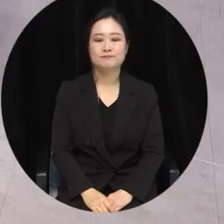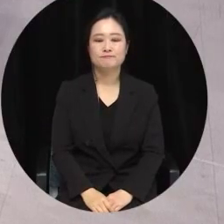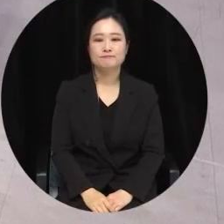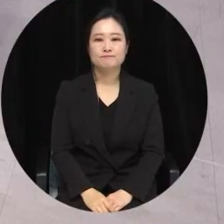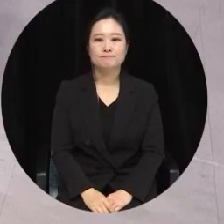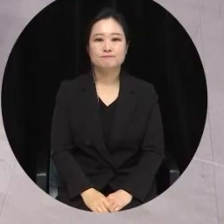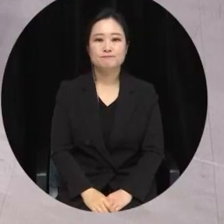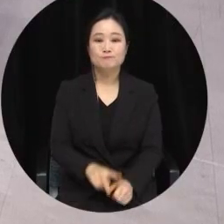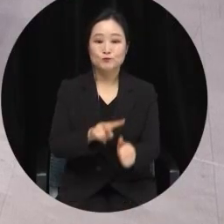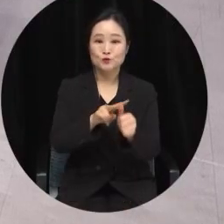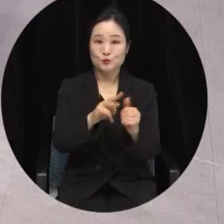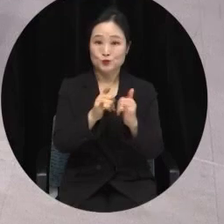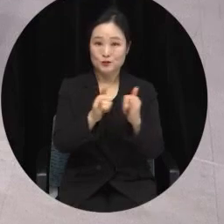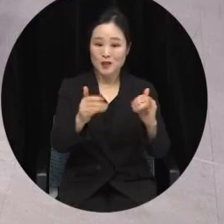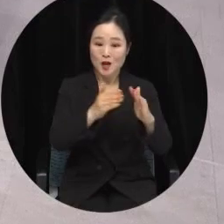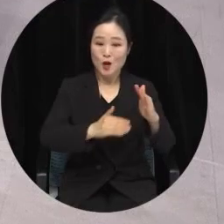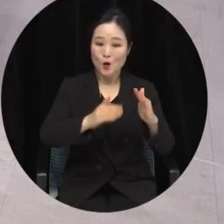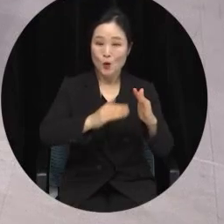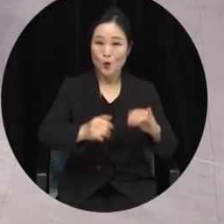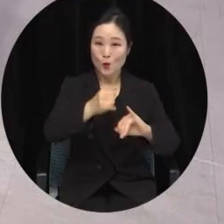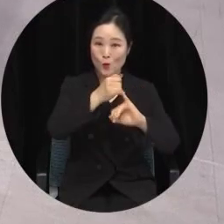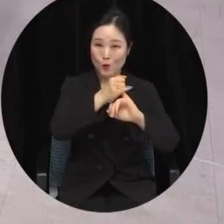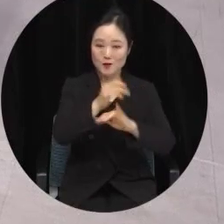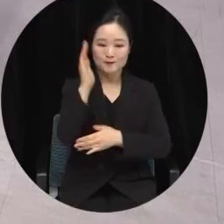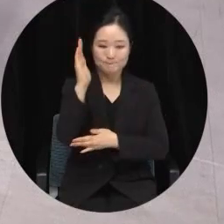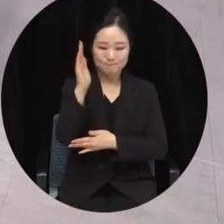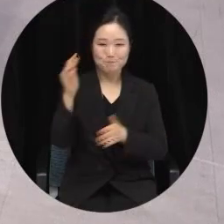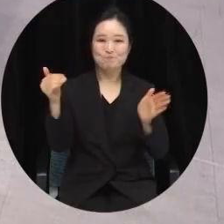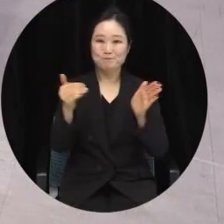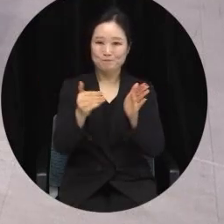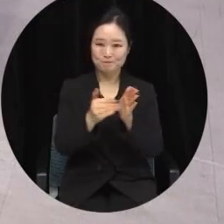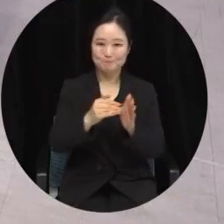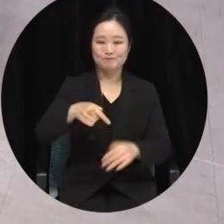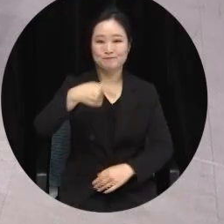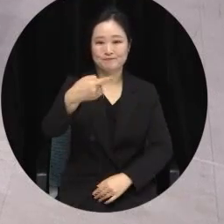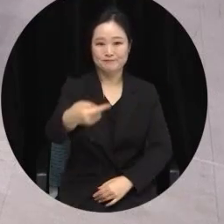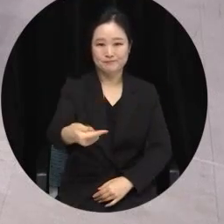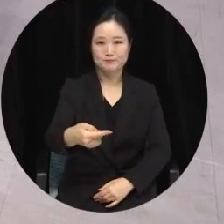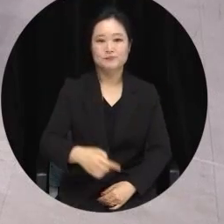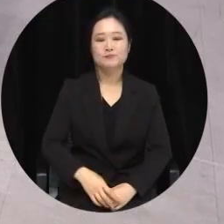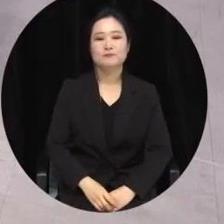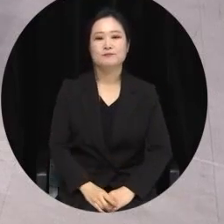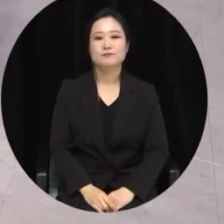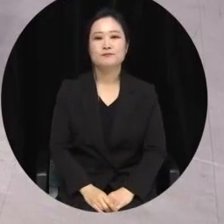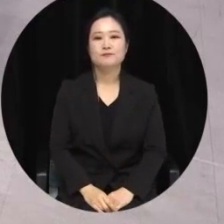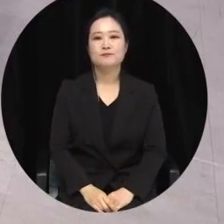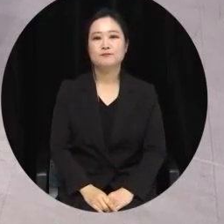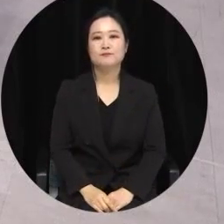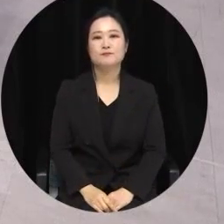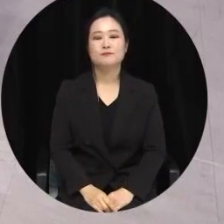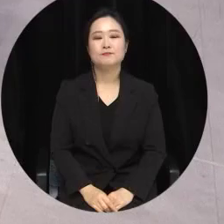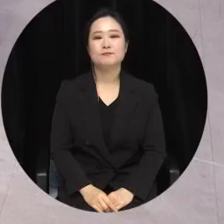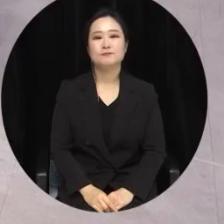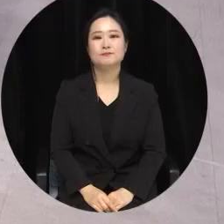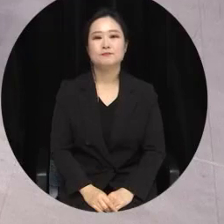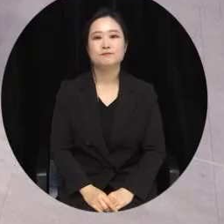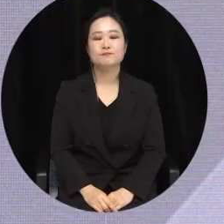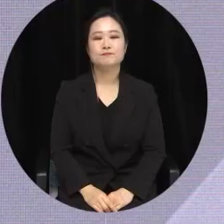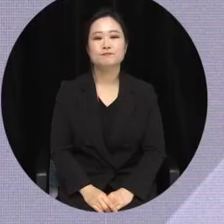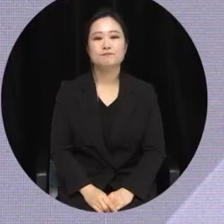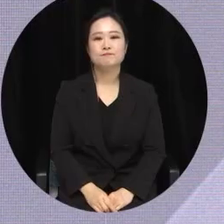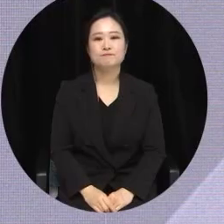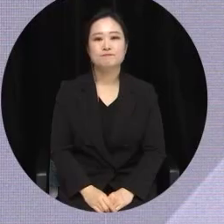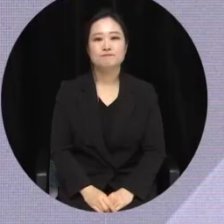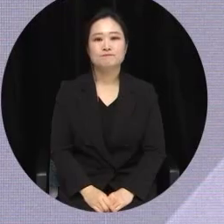후보자의 공약을 주제로 한 토론을 마무리하고 다음 순서 이어가겠습니다. 이번에는